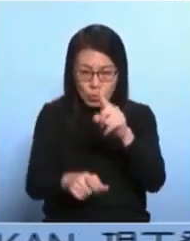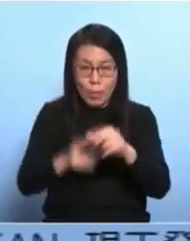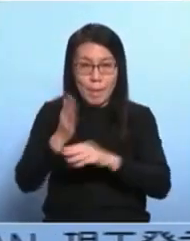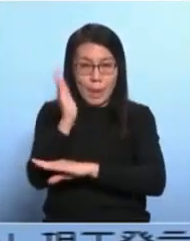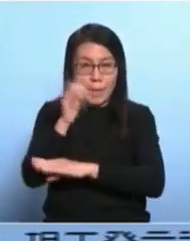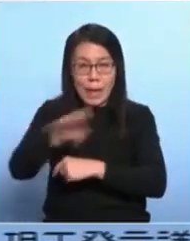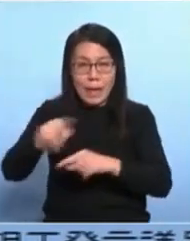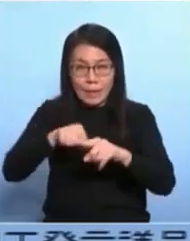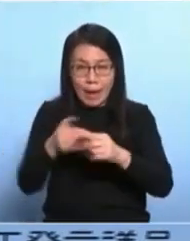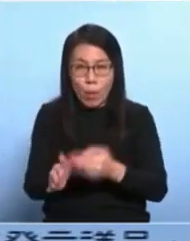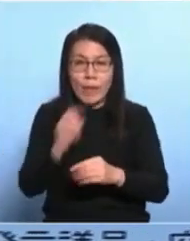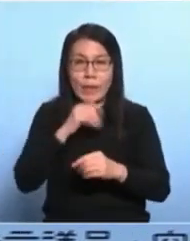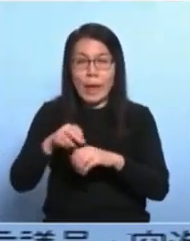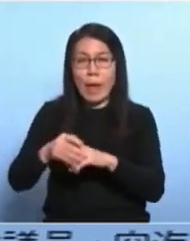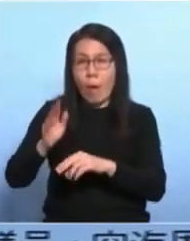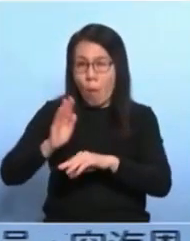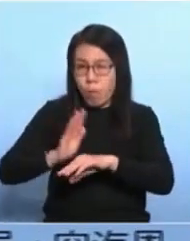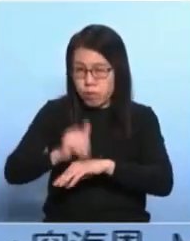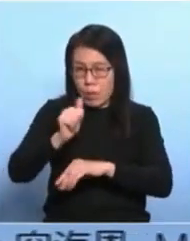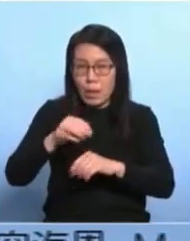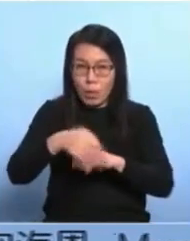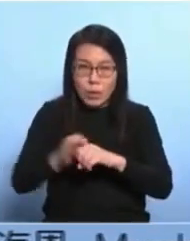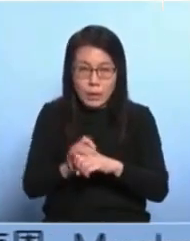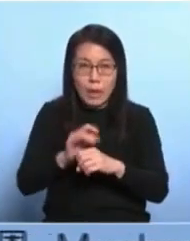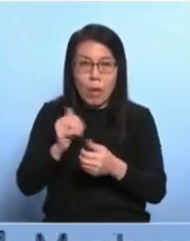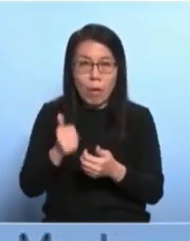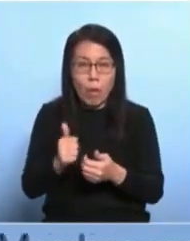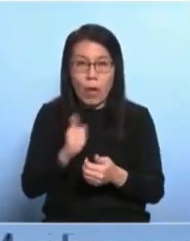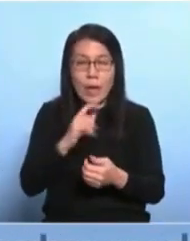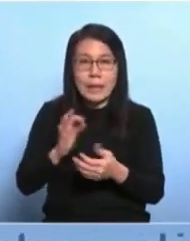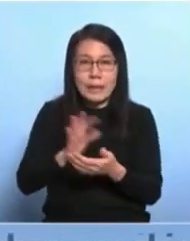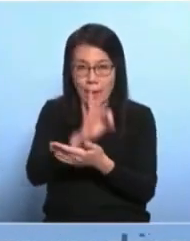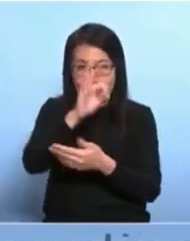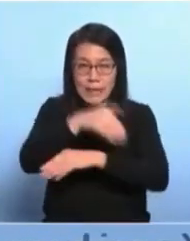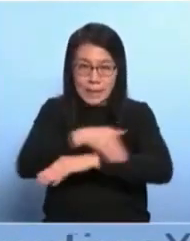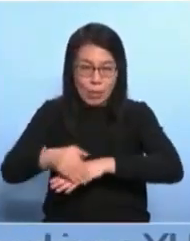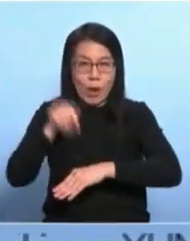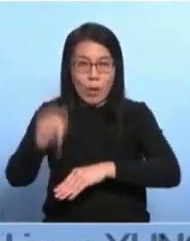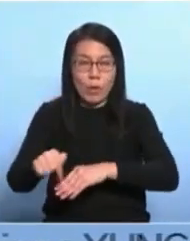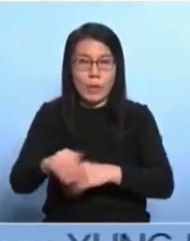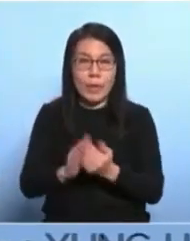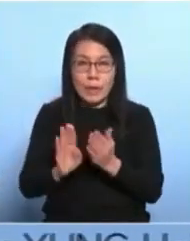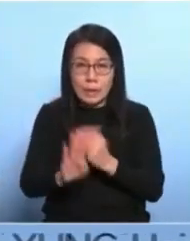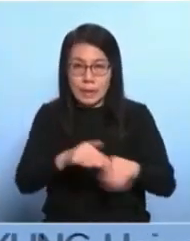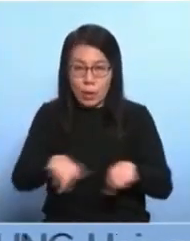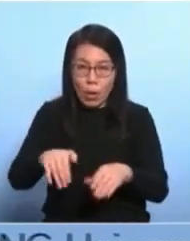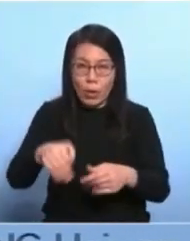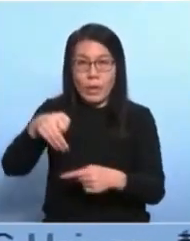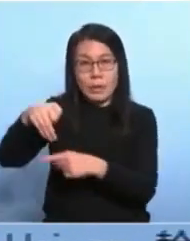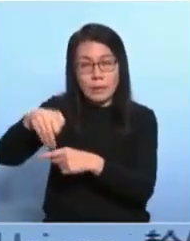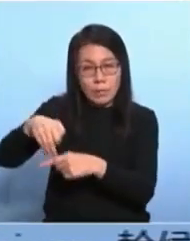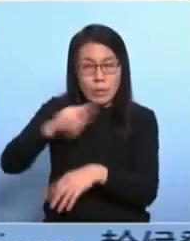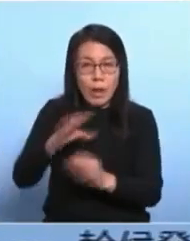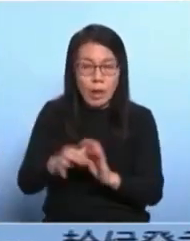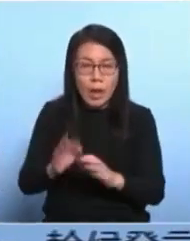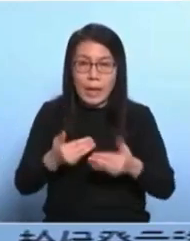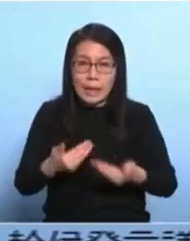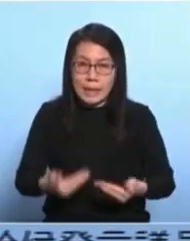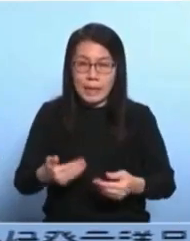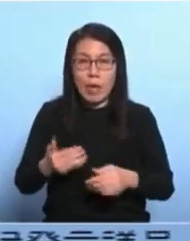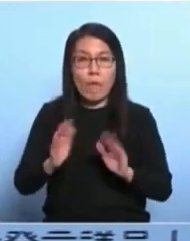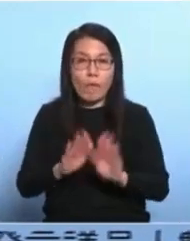粵港澳大灣區國際一流營商環境建設三年行動計劃》、《前海深港現代服務業